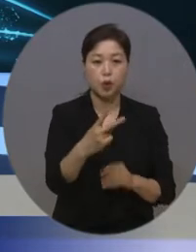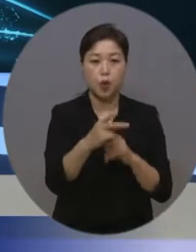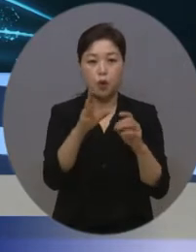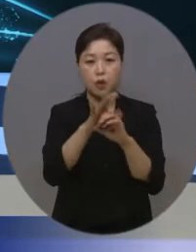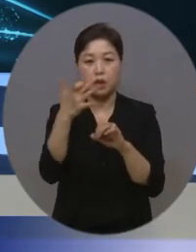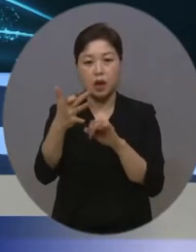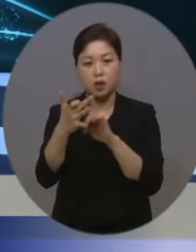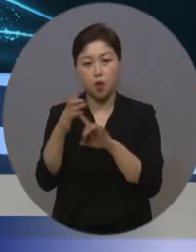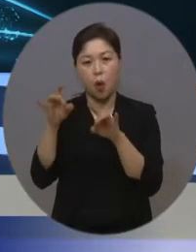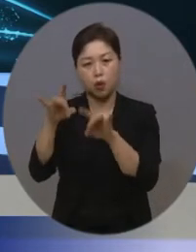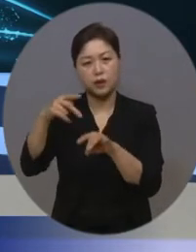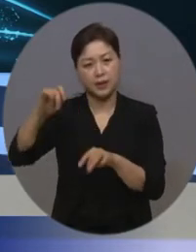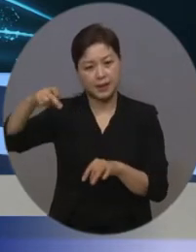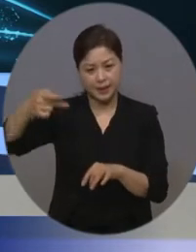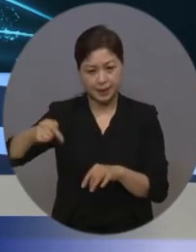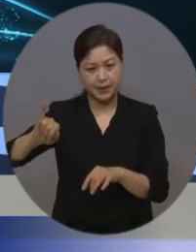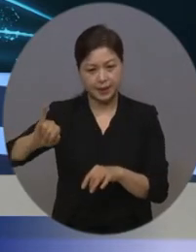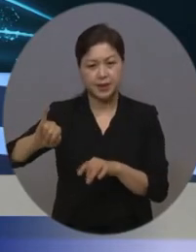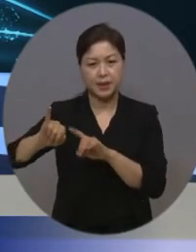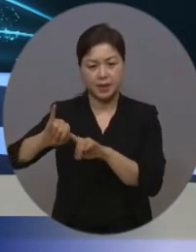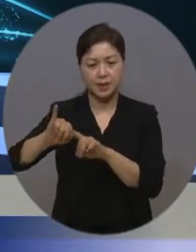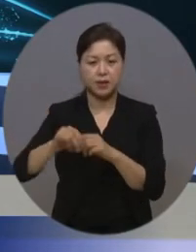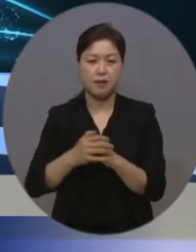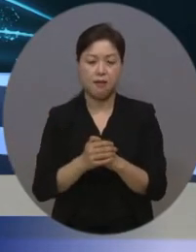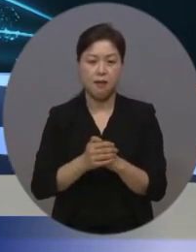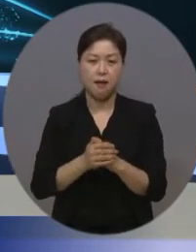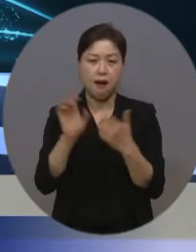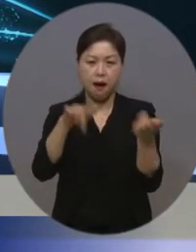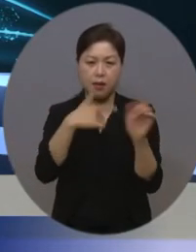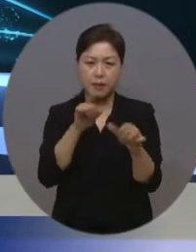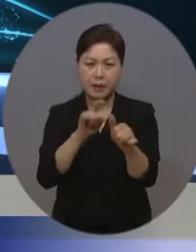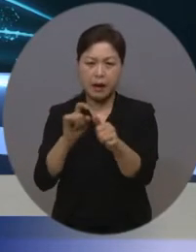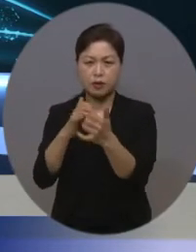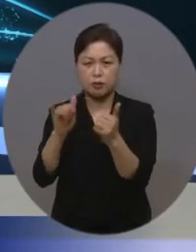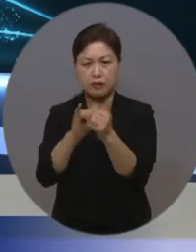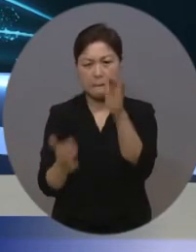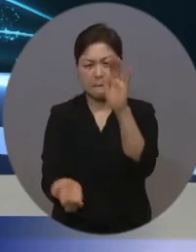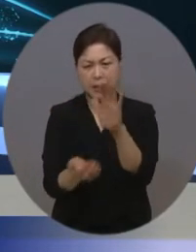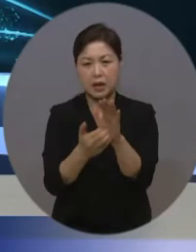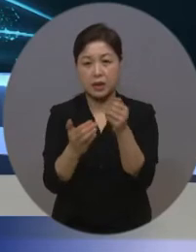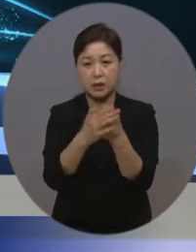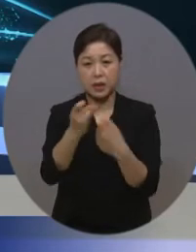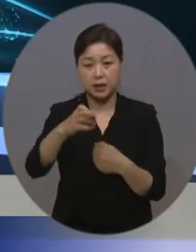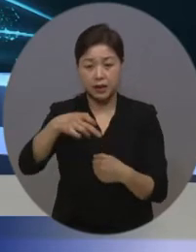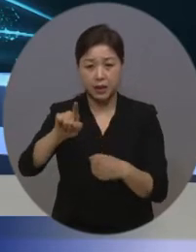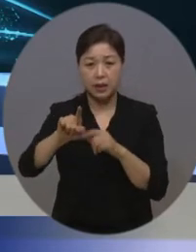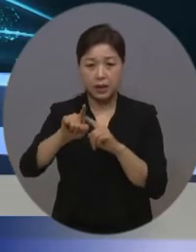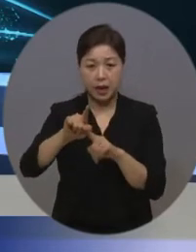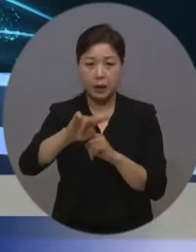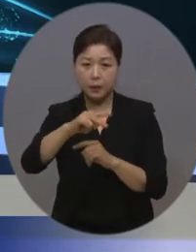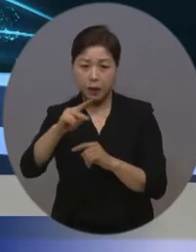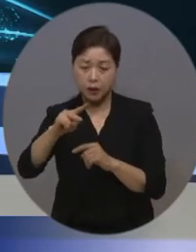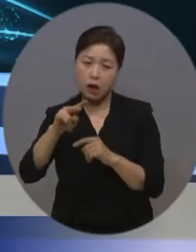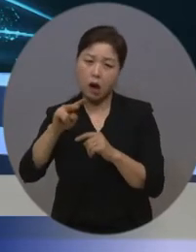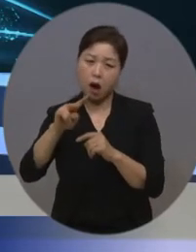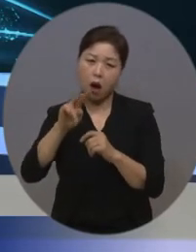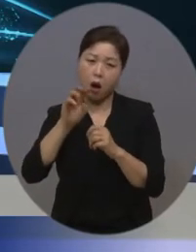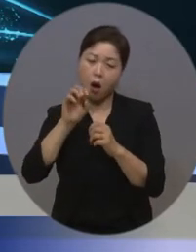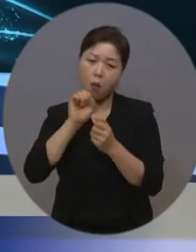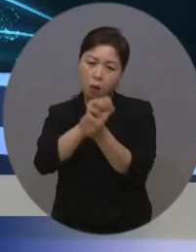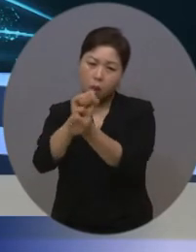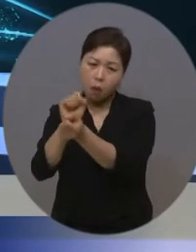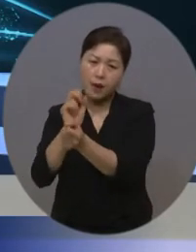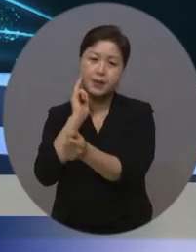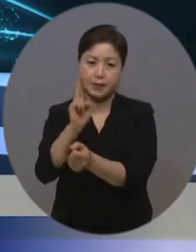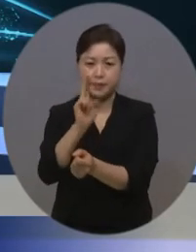호조 c 등에서도 역대 최다 이를 확진 자수가 기록돼 델타 변이 영향력이 우려스러운 상황 입니다